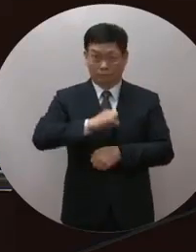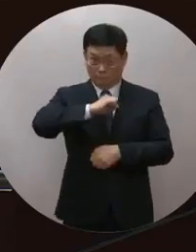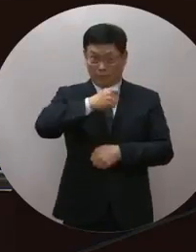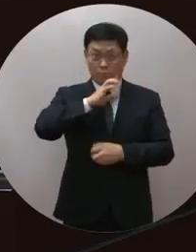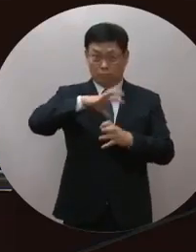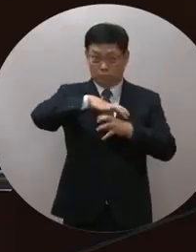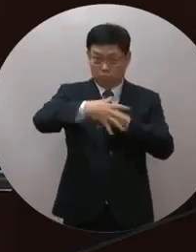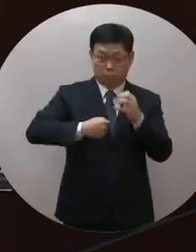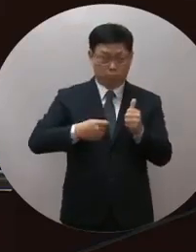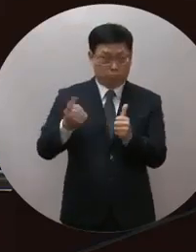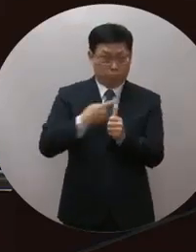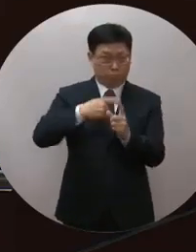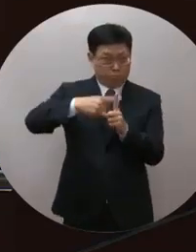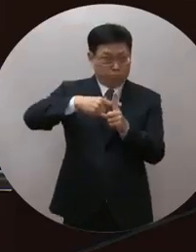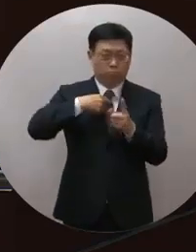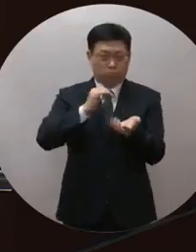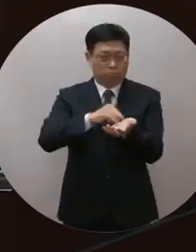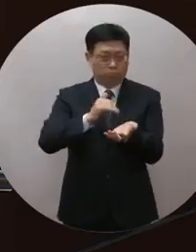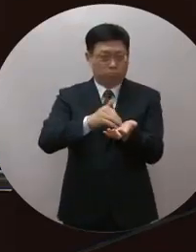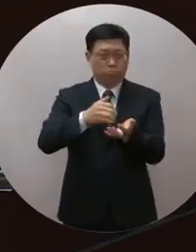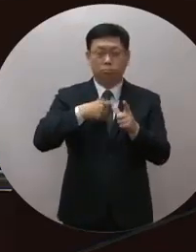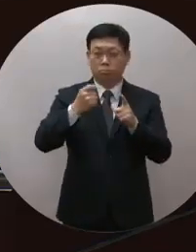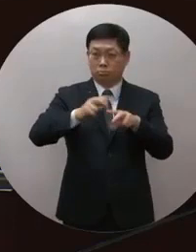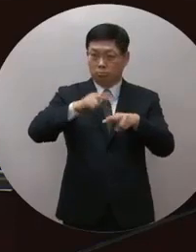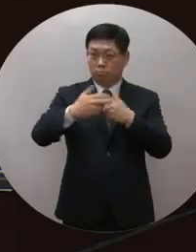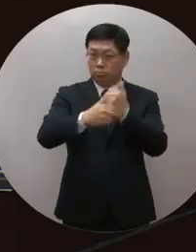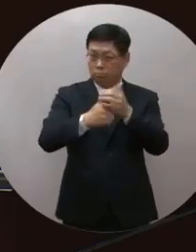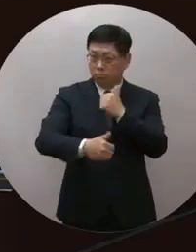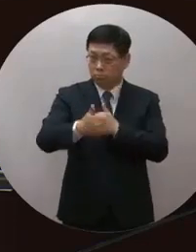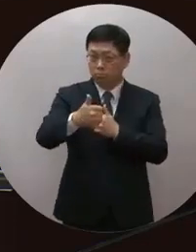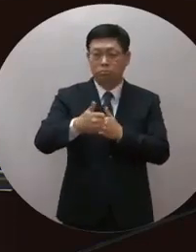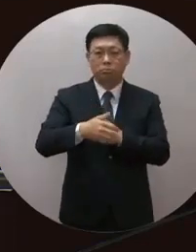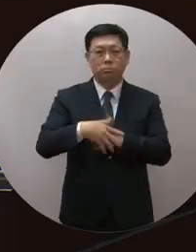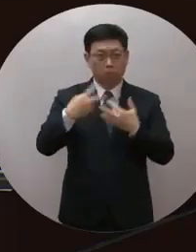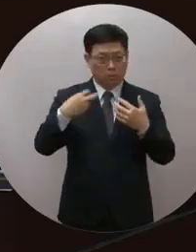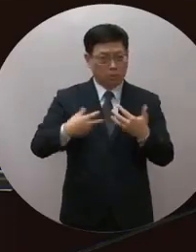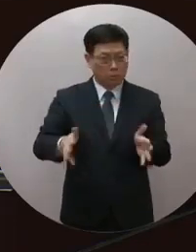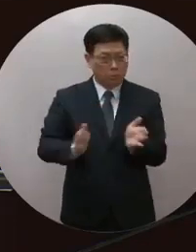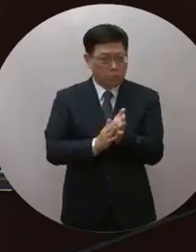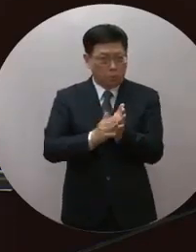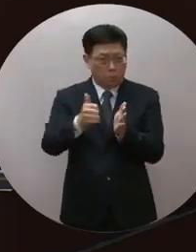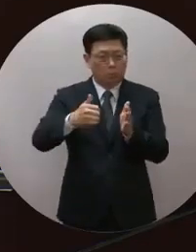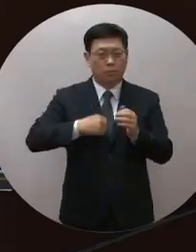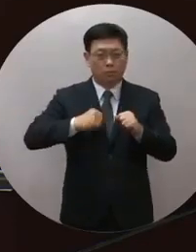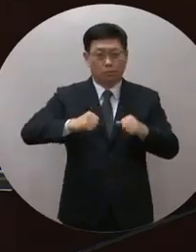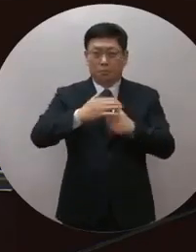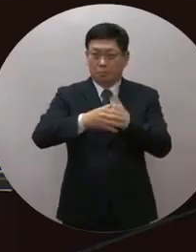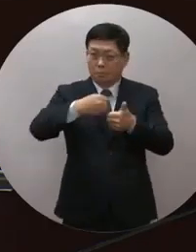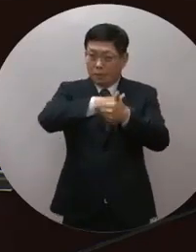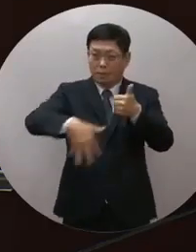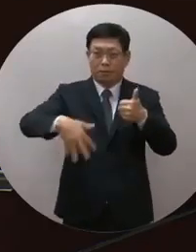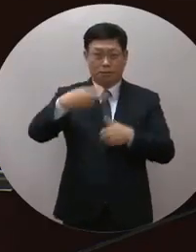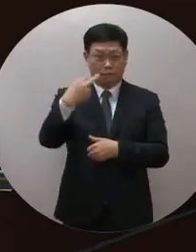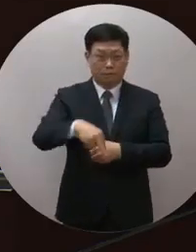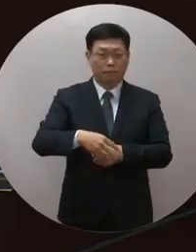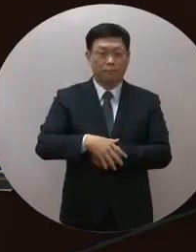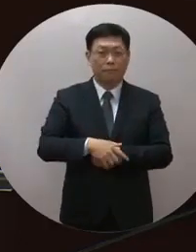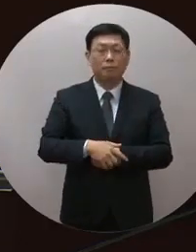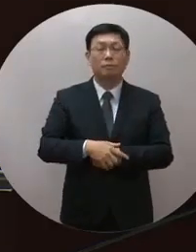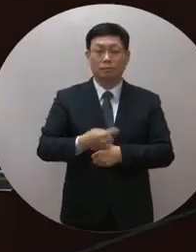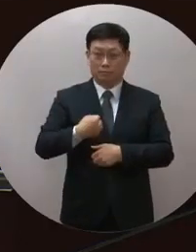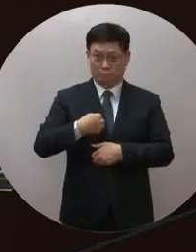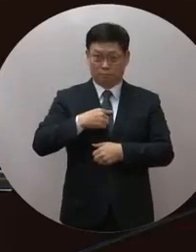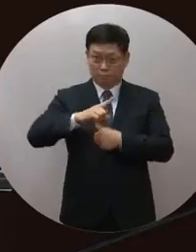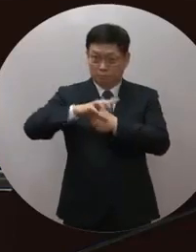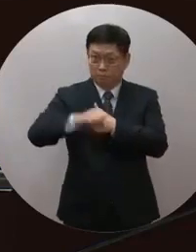有全世界第一的医疗公卫体系，以备受赞扬的健保制度，加上我们把